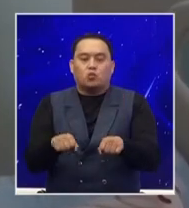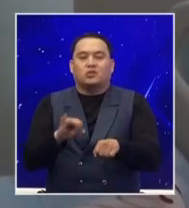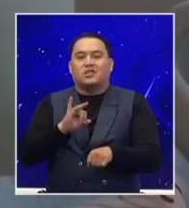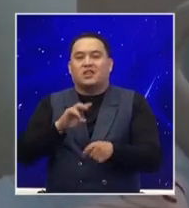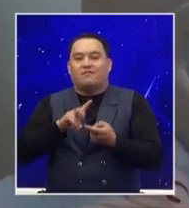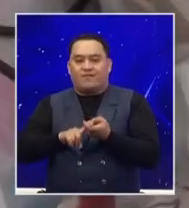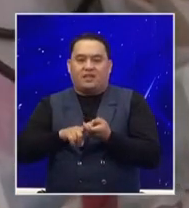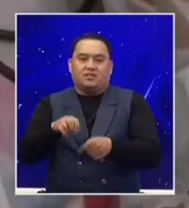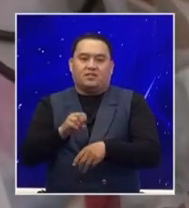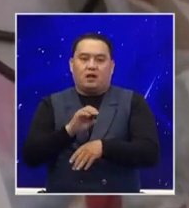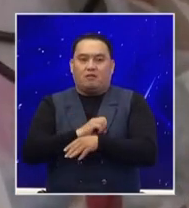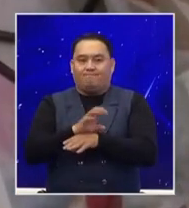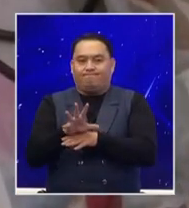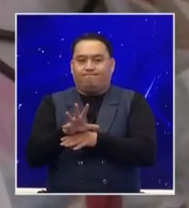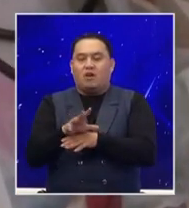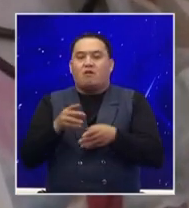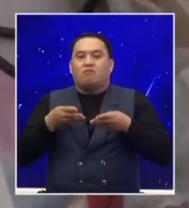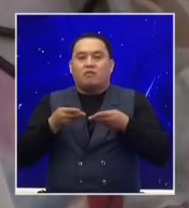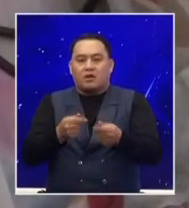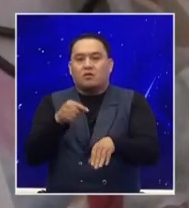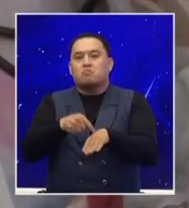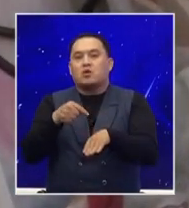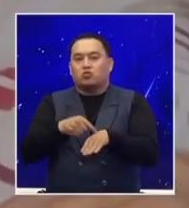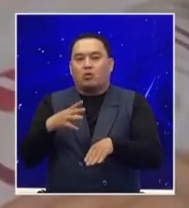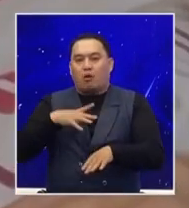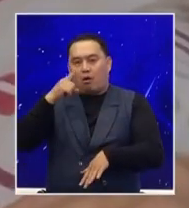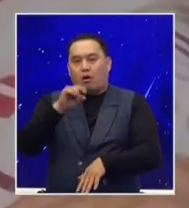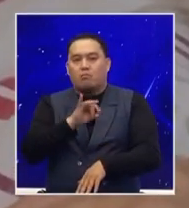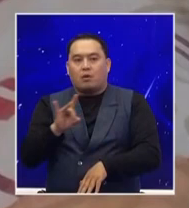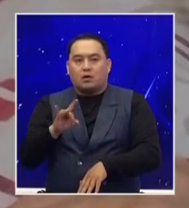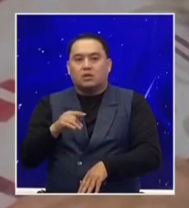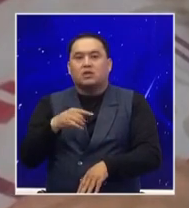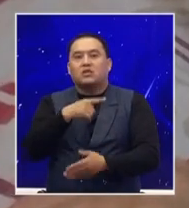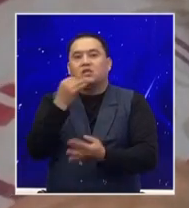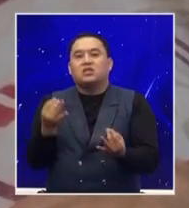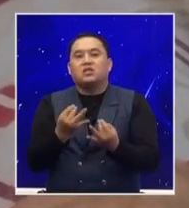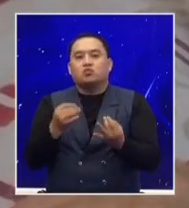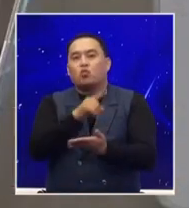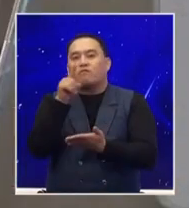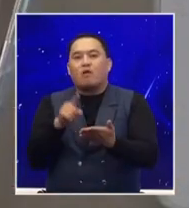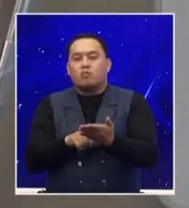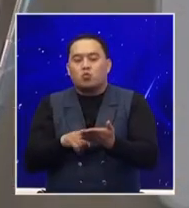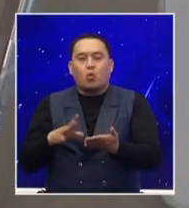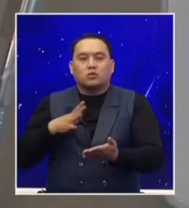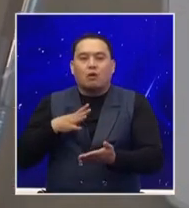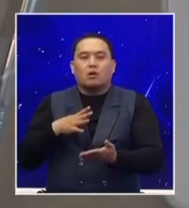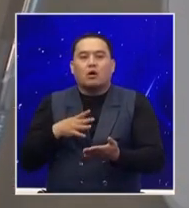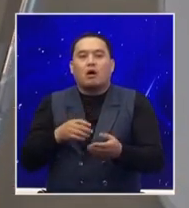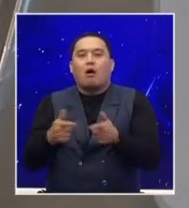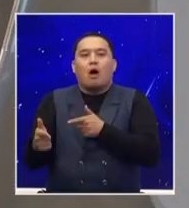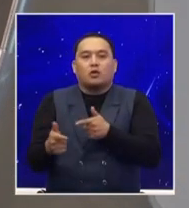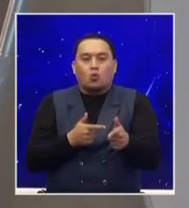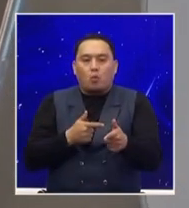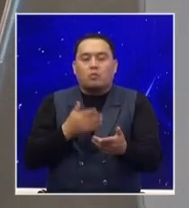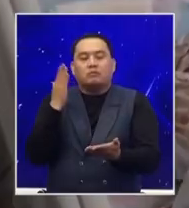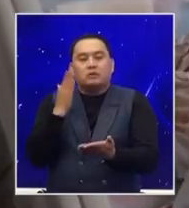инфекции. Мир уже ощутил на себе ее влияние. Корреспонденты агентства «Хабар» интересуют, насколько область готова к ситуации и учтены ли